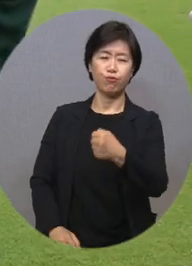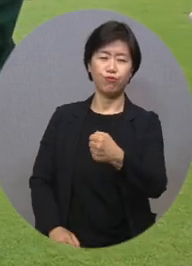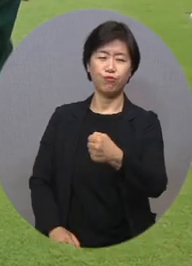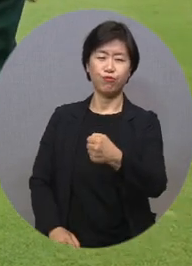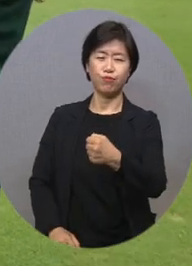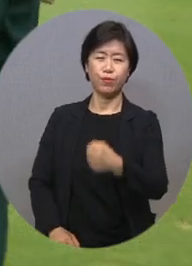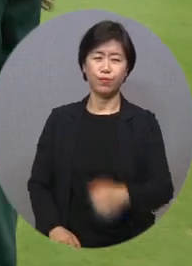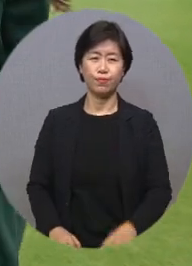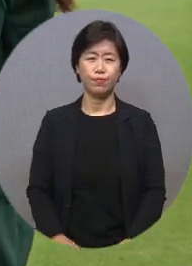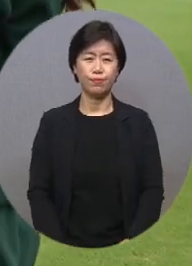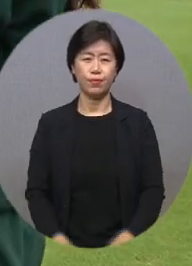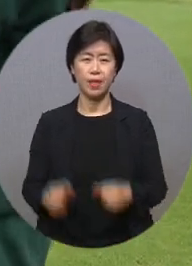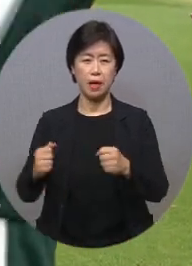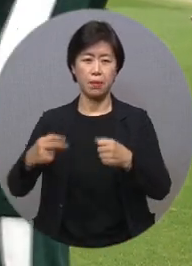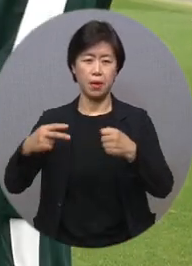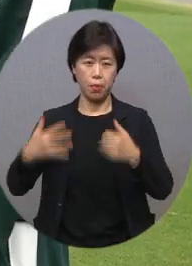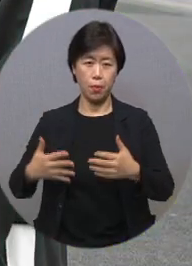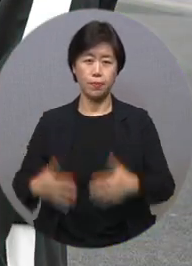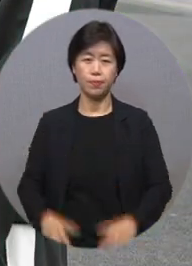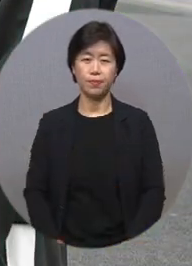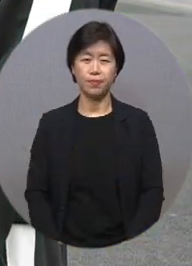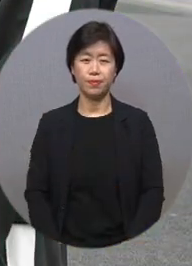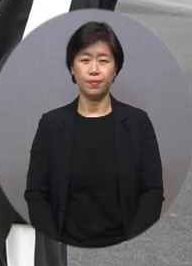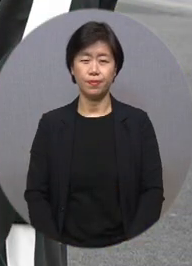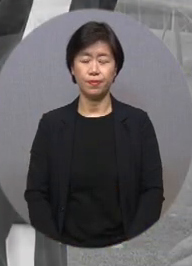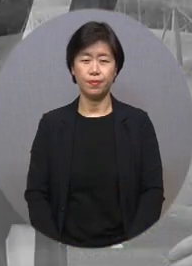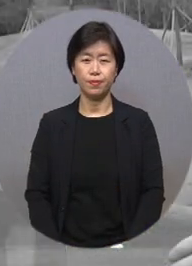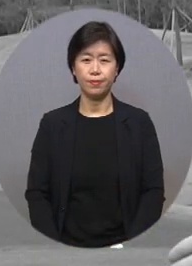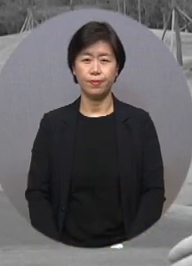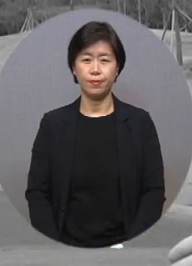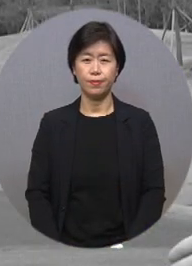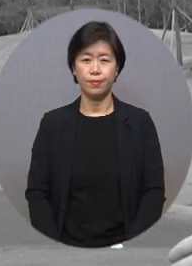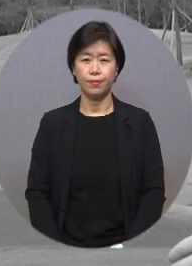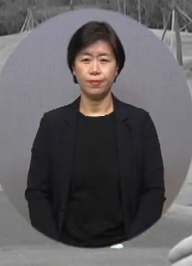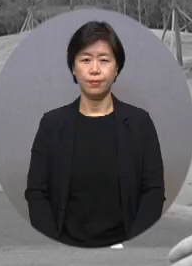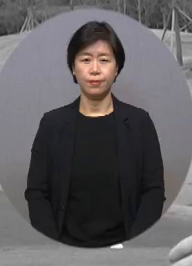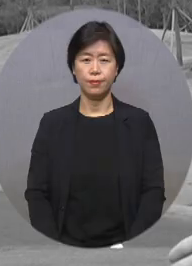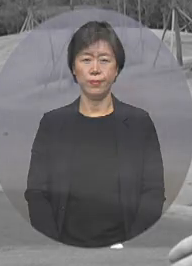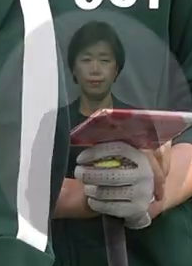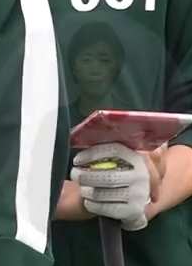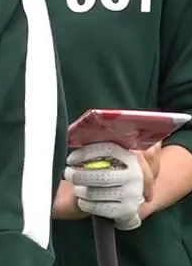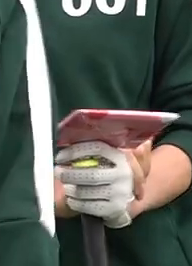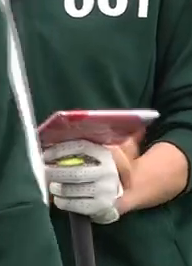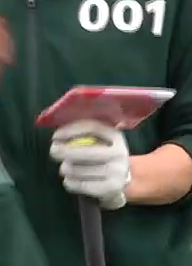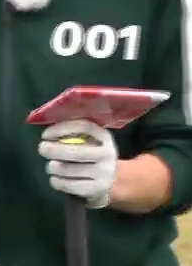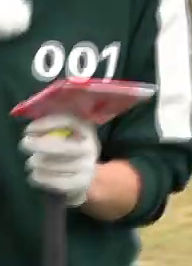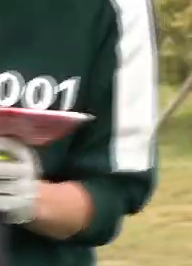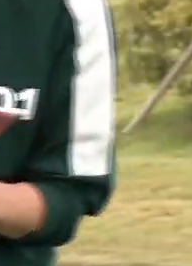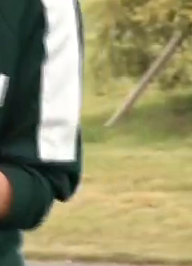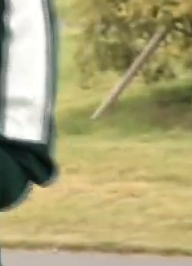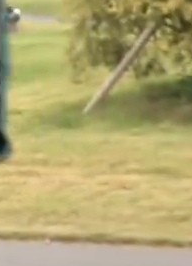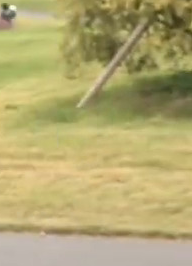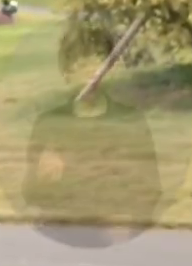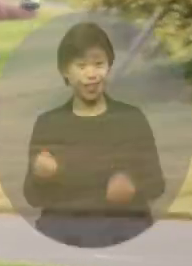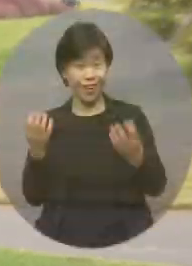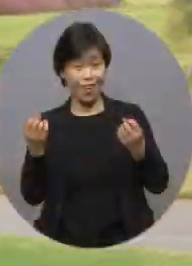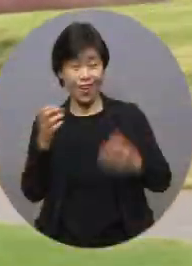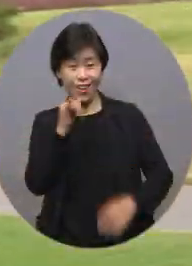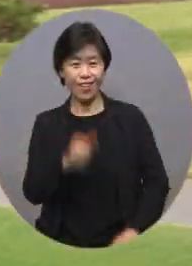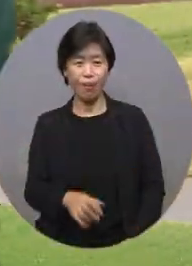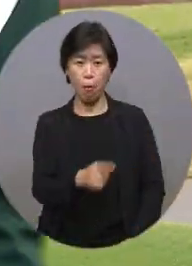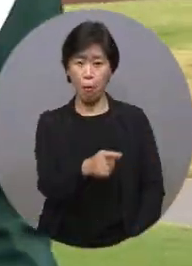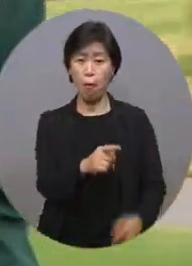남자는 주먹이야. 네. 가위바위보. 가슴을 댄 것처럼. 우와. 와, 주먹